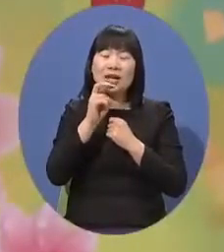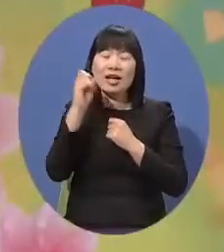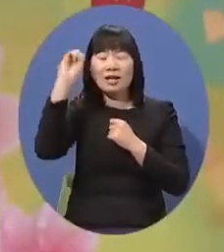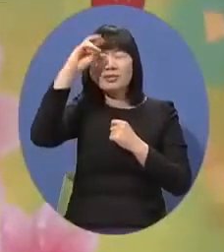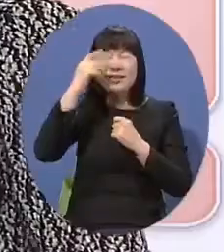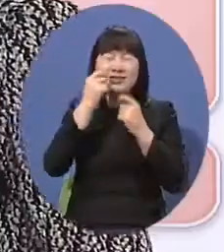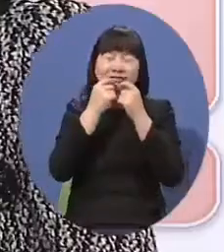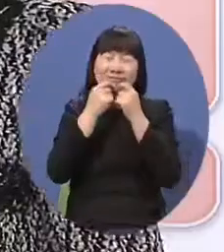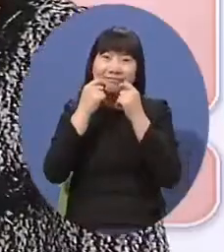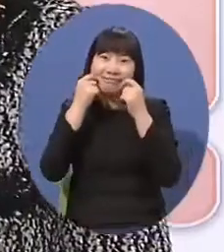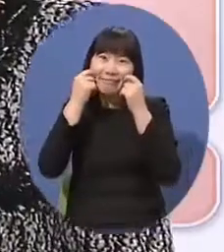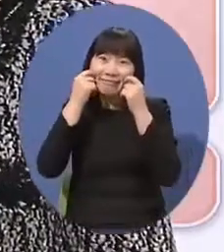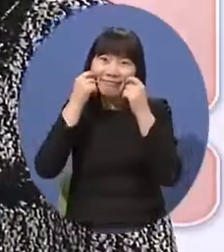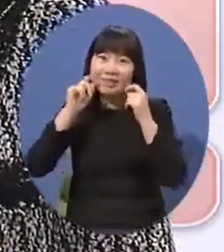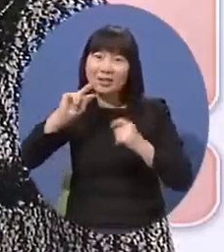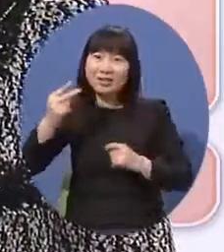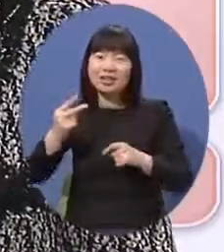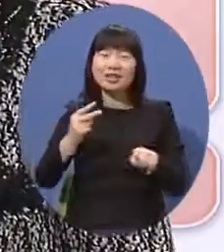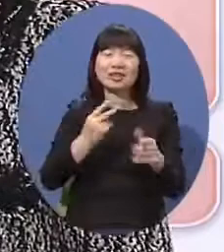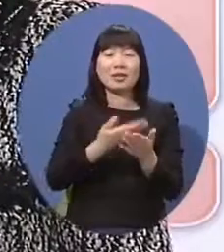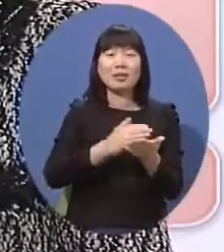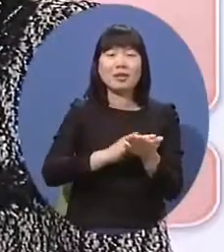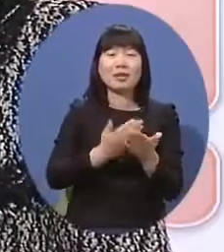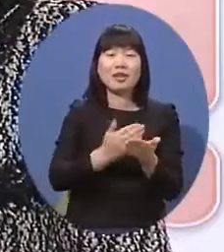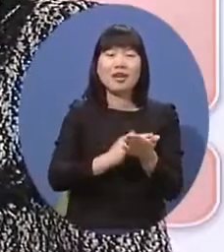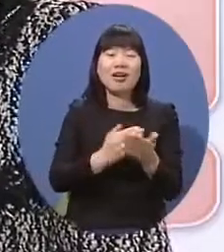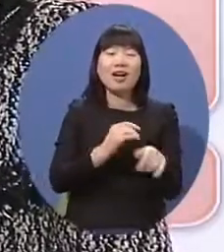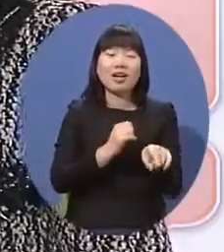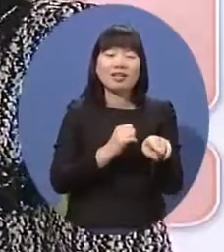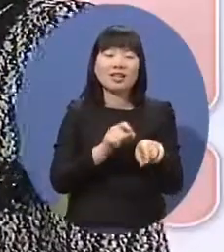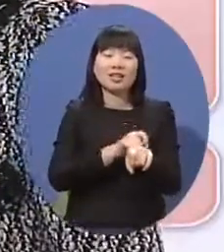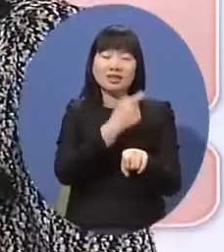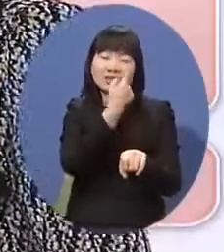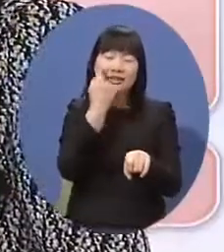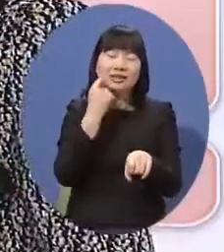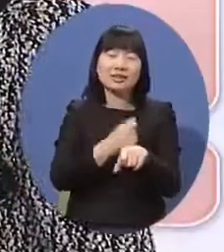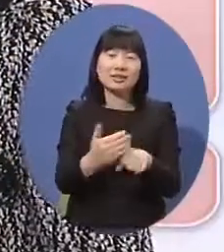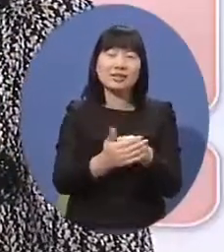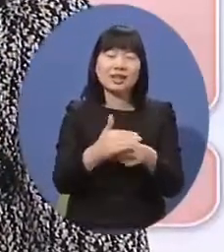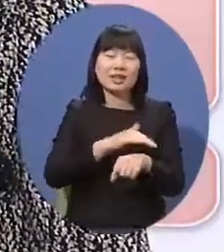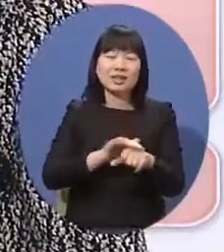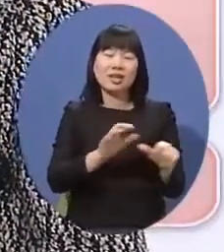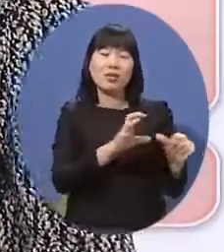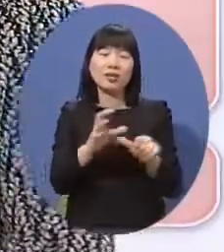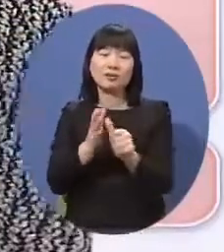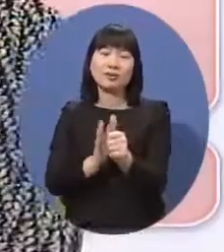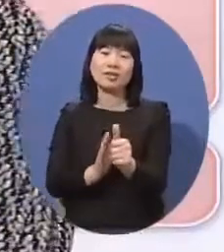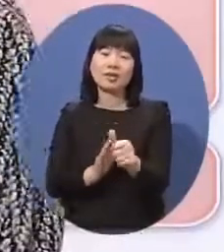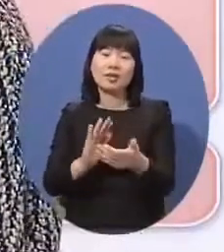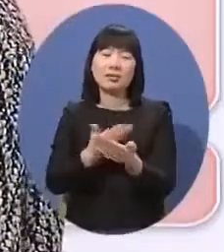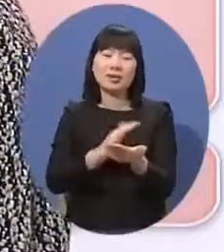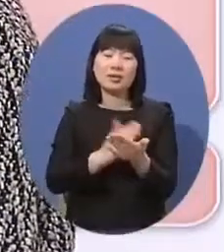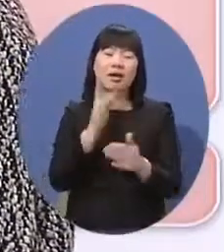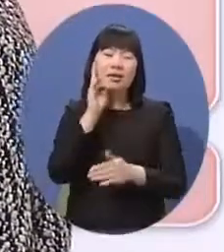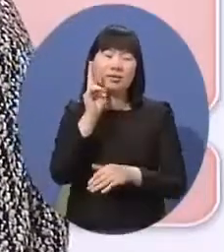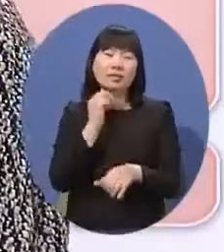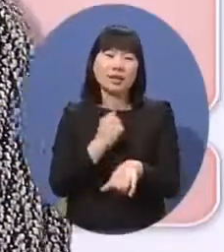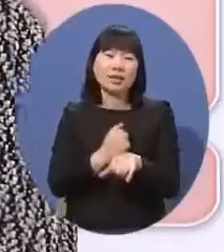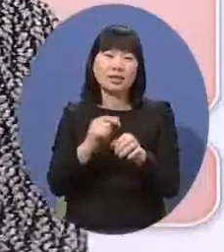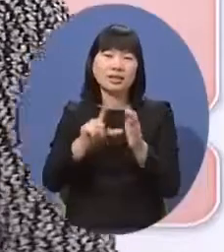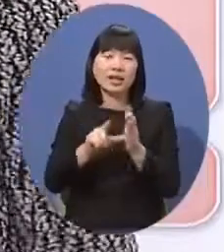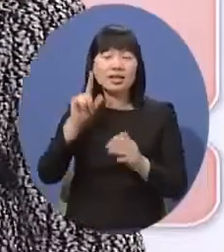변덕스러움이 특징이에요. 네. 그래서 이런 부분들을 잘 활용하시면은 되게 좋은데 요거 변덕스러운 요때